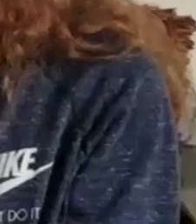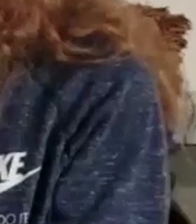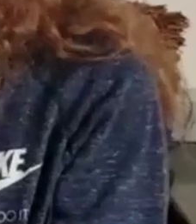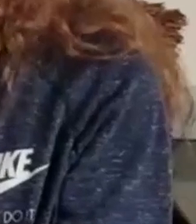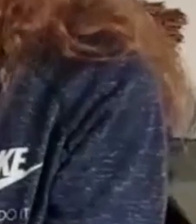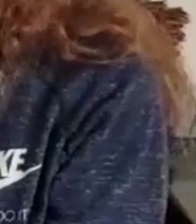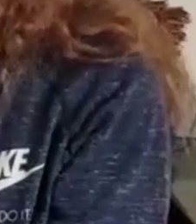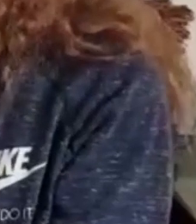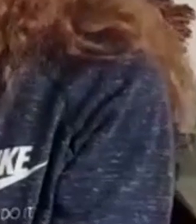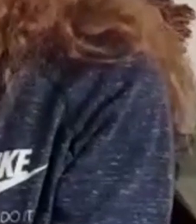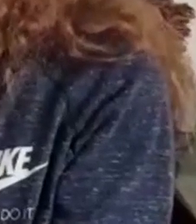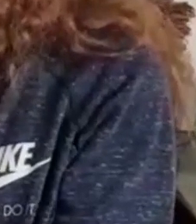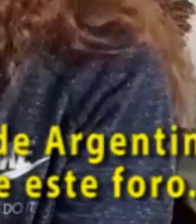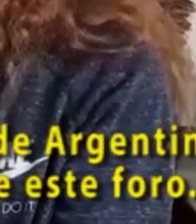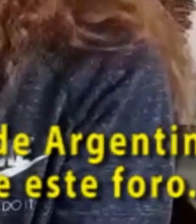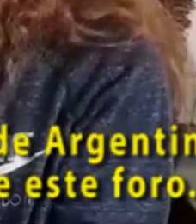السلام عليكم